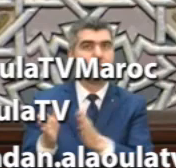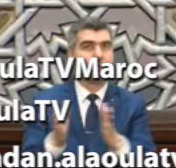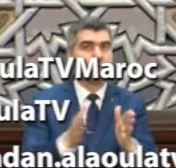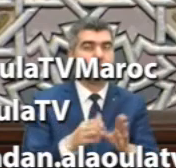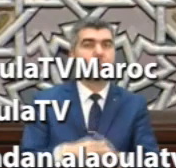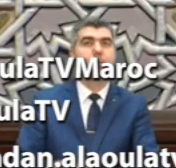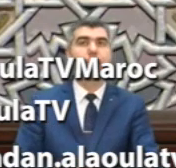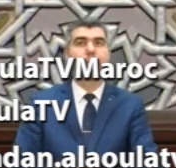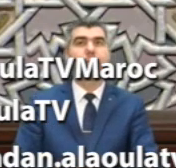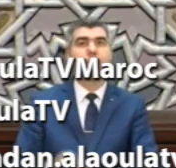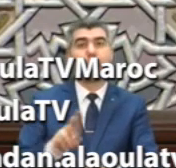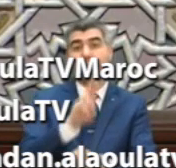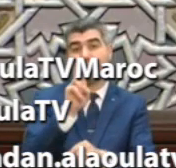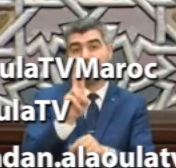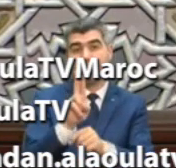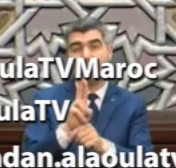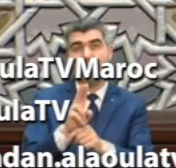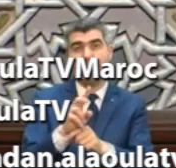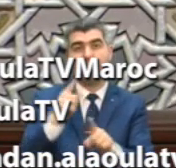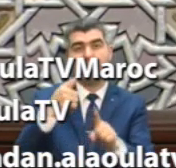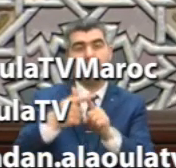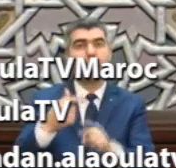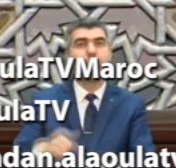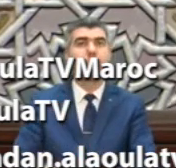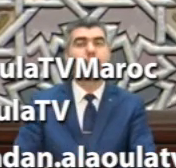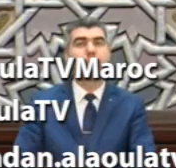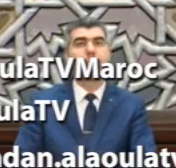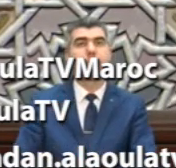إضافي حول الموضوع، تفضل السيد النائب.